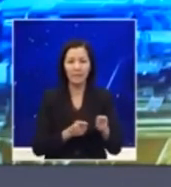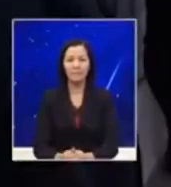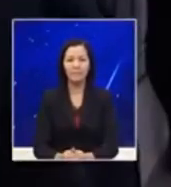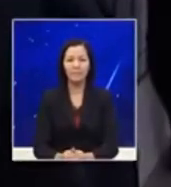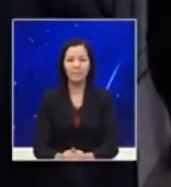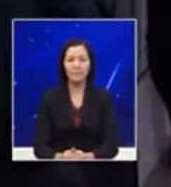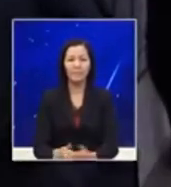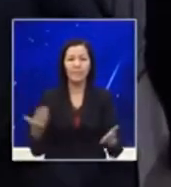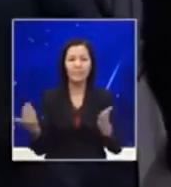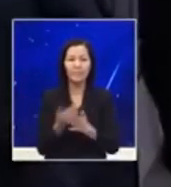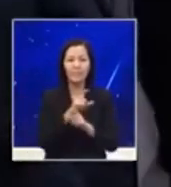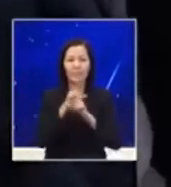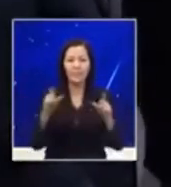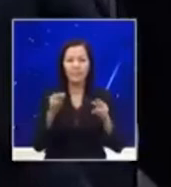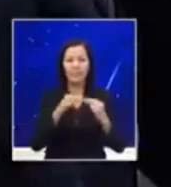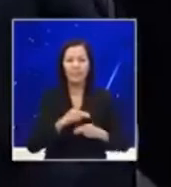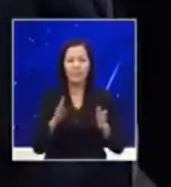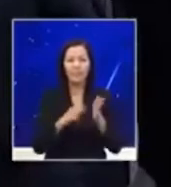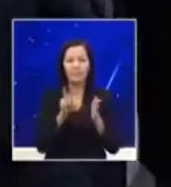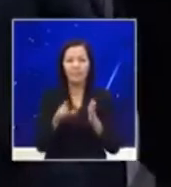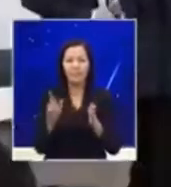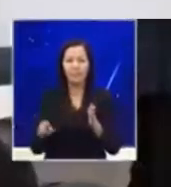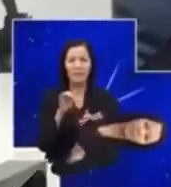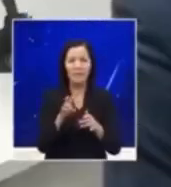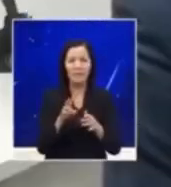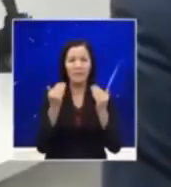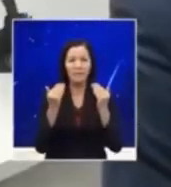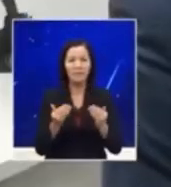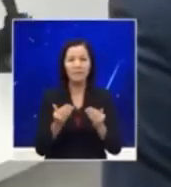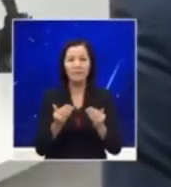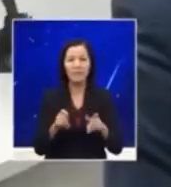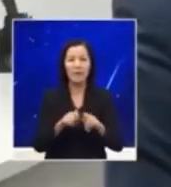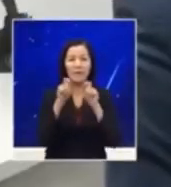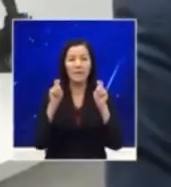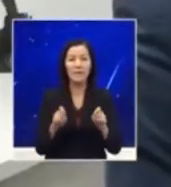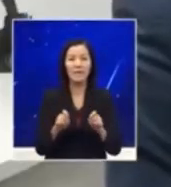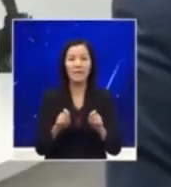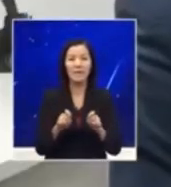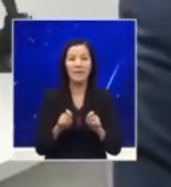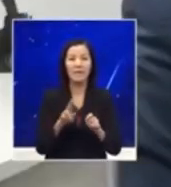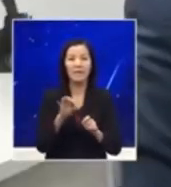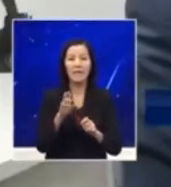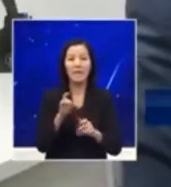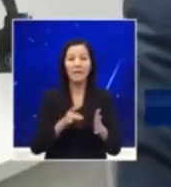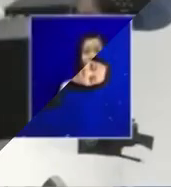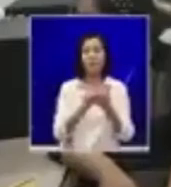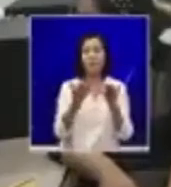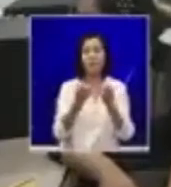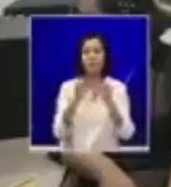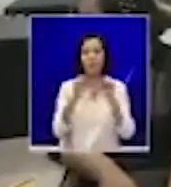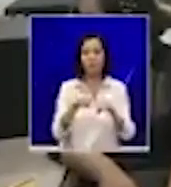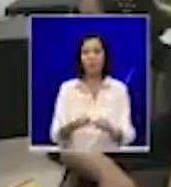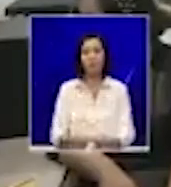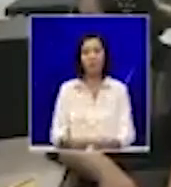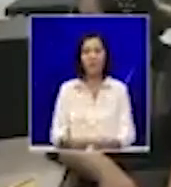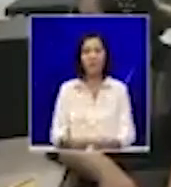Space. В этом сервисном акимате работают 9 сотрудников. Это эксперты в области... Открыли сервисный акимат в Кигенском районе.